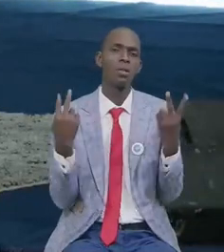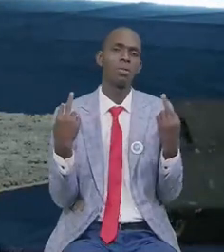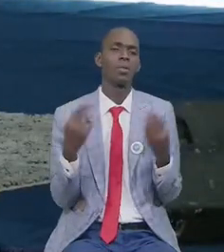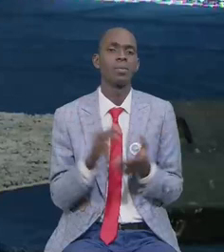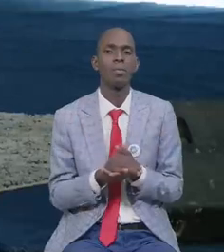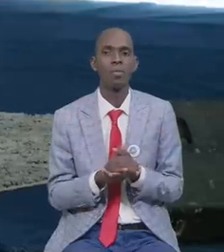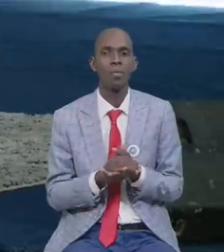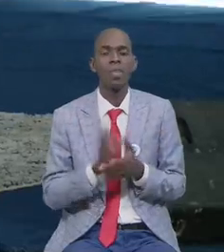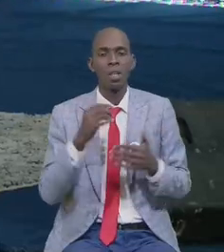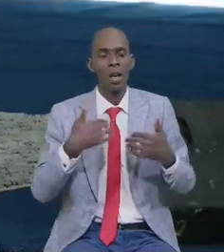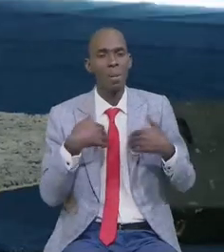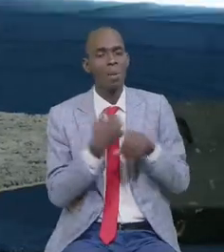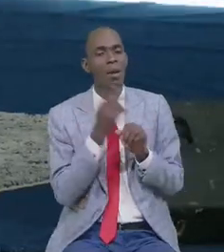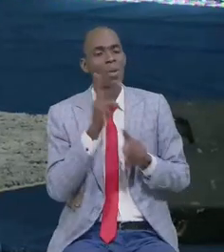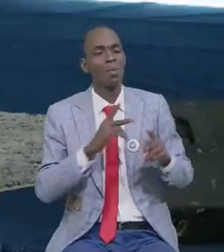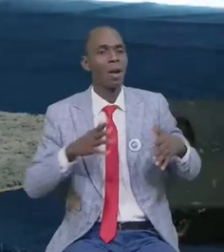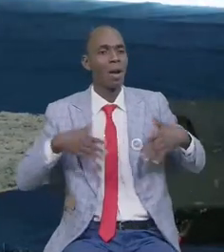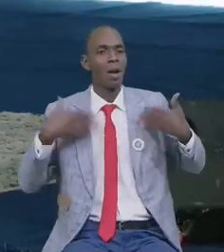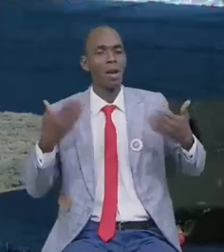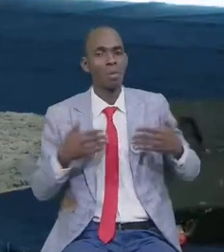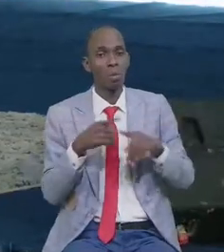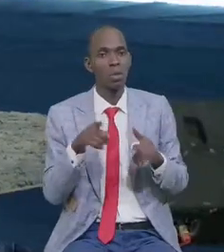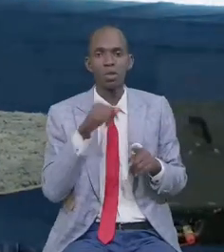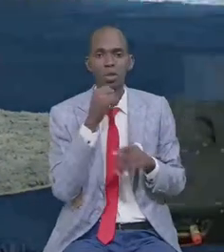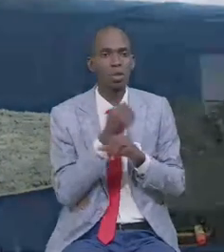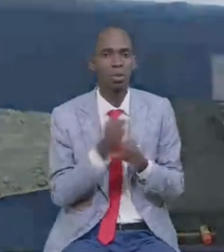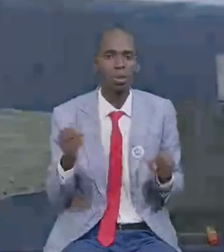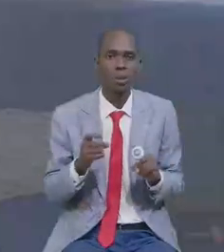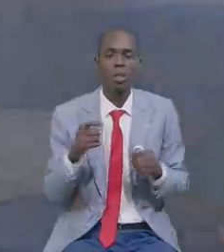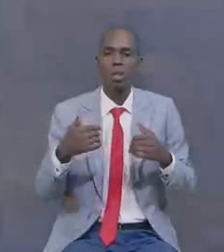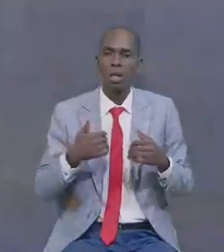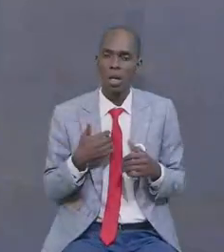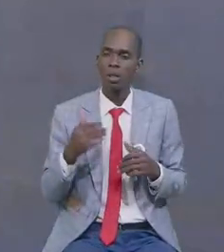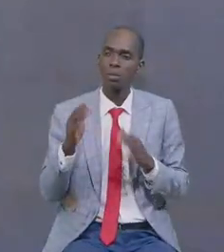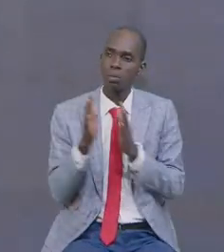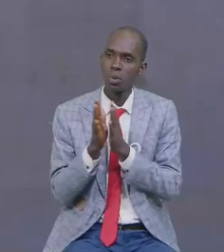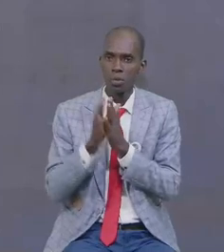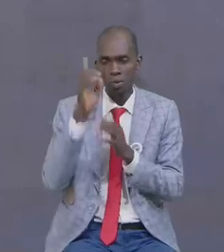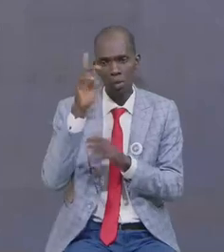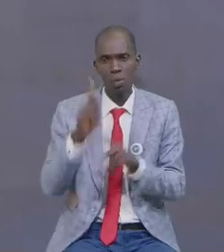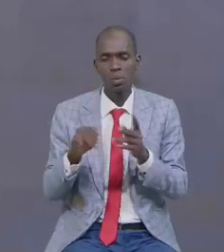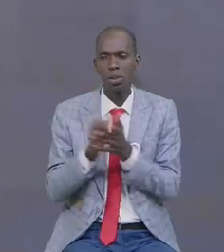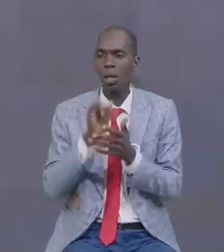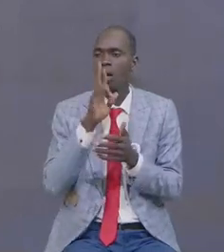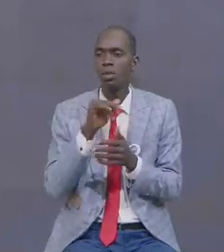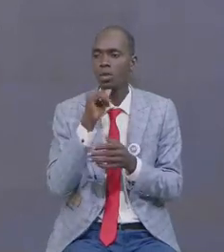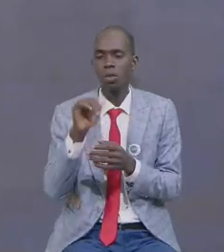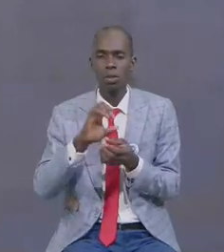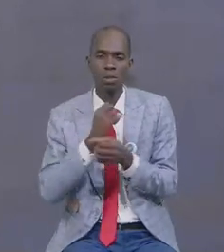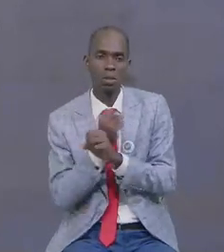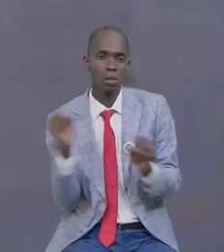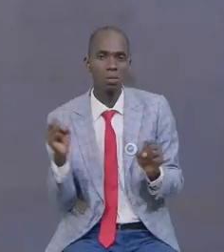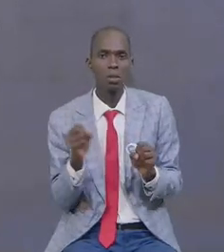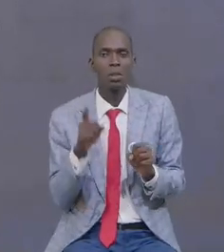Il a diverti les gens, mais ils ne sont pas sauvés. Il a prêché aux gens, mais ils n'étaient pas convertis. Il